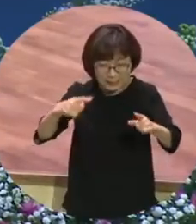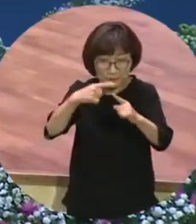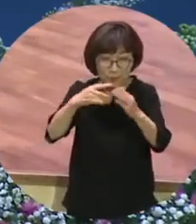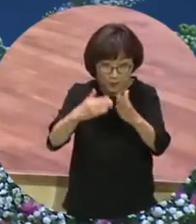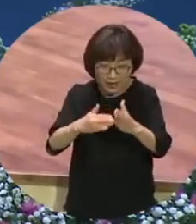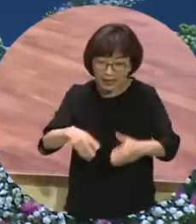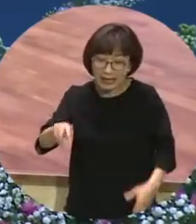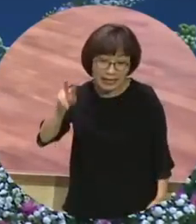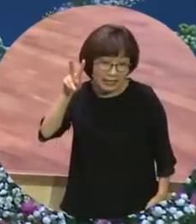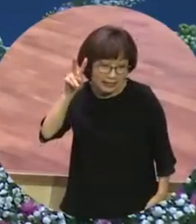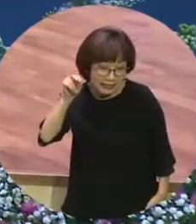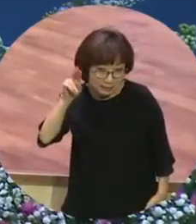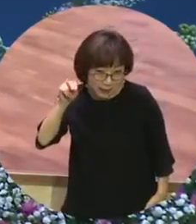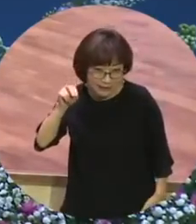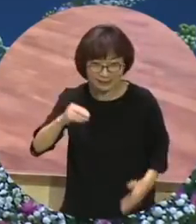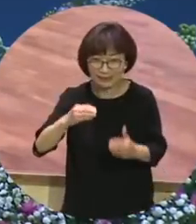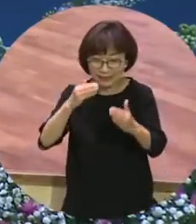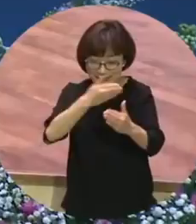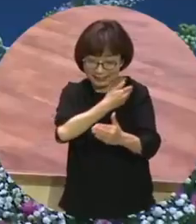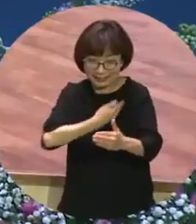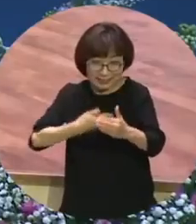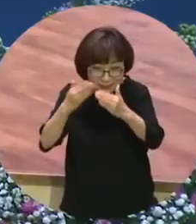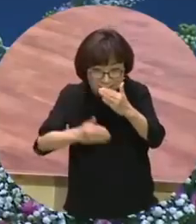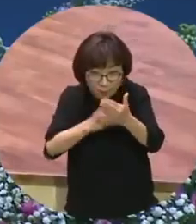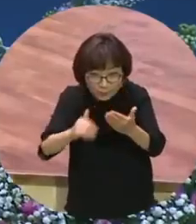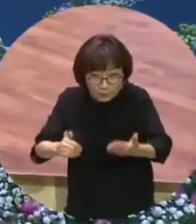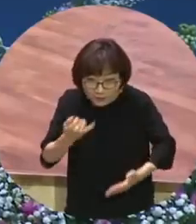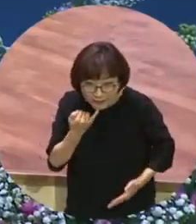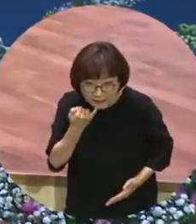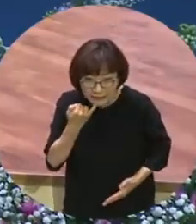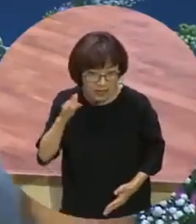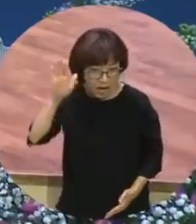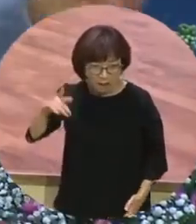아멘. 10만 말하지 마, 지금 이 시간이.